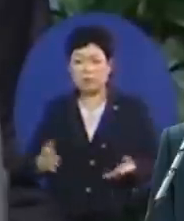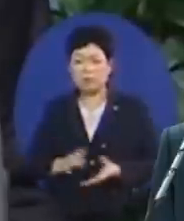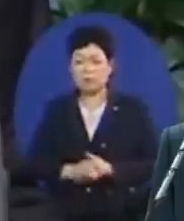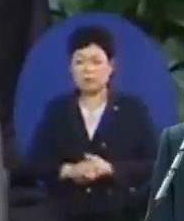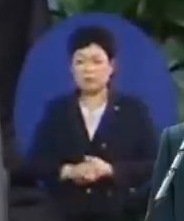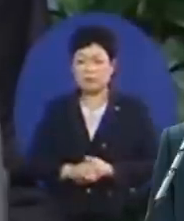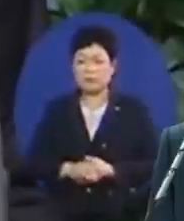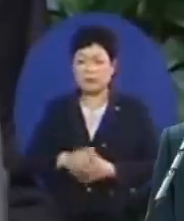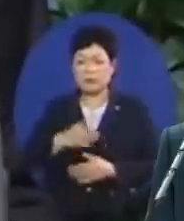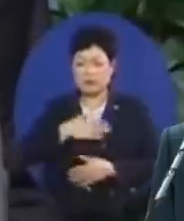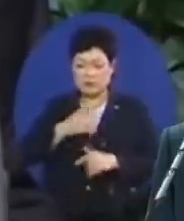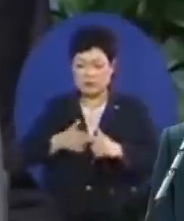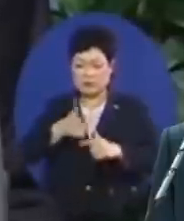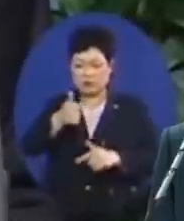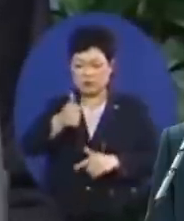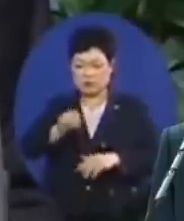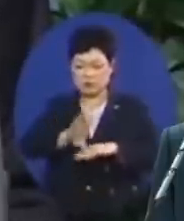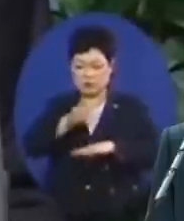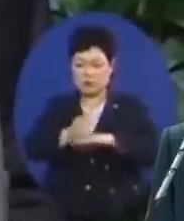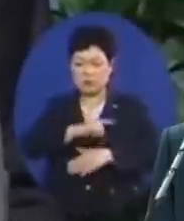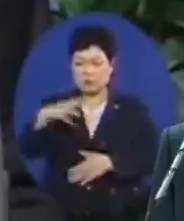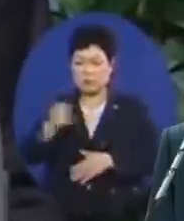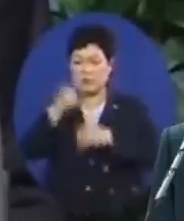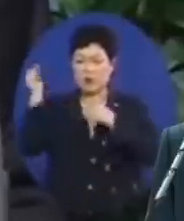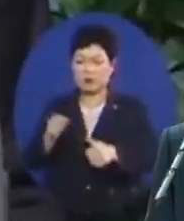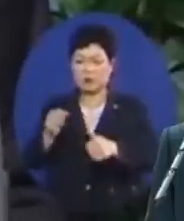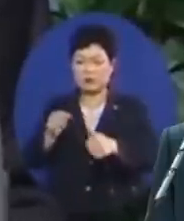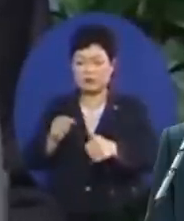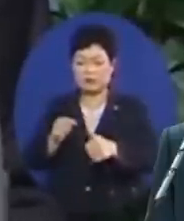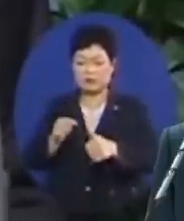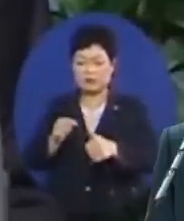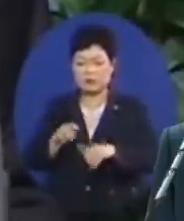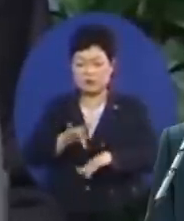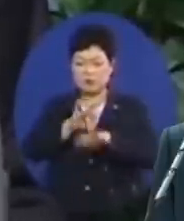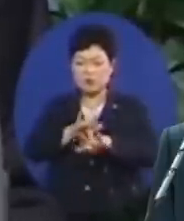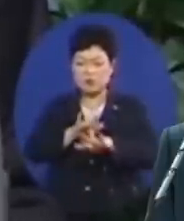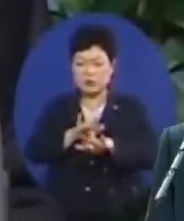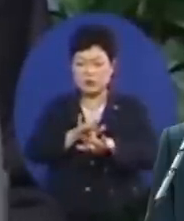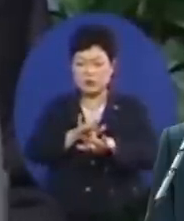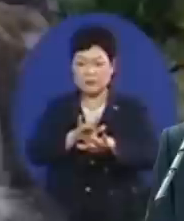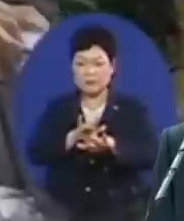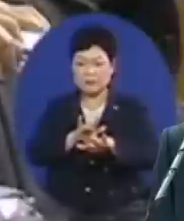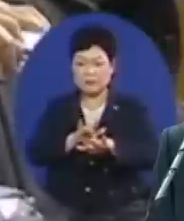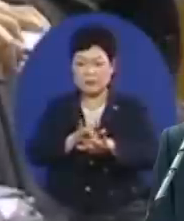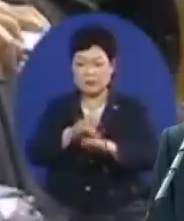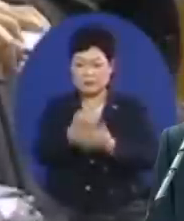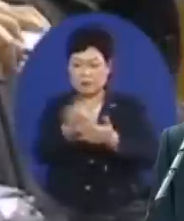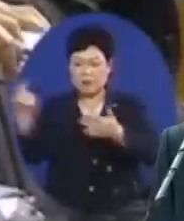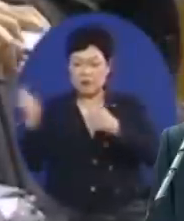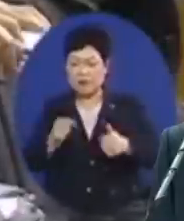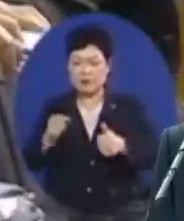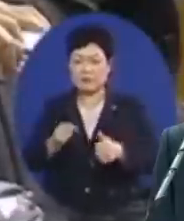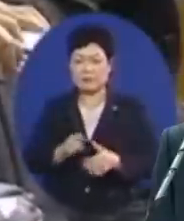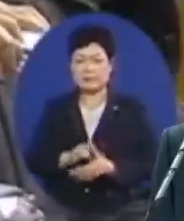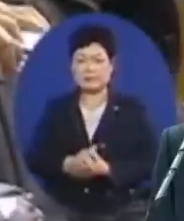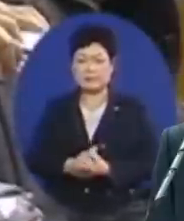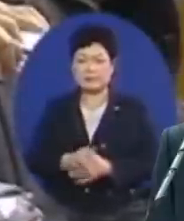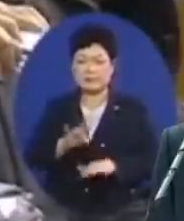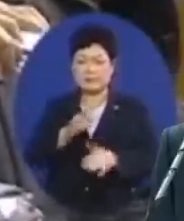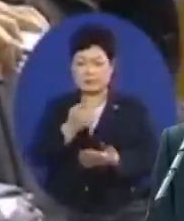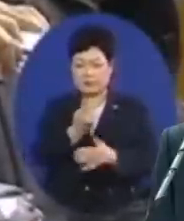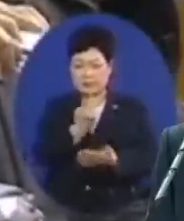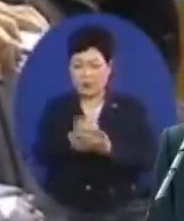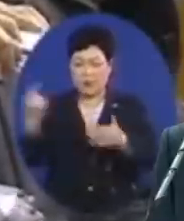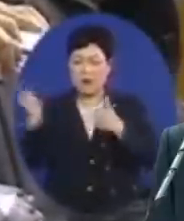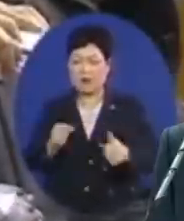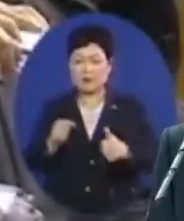그래서 제가 나사렛 예수 그리스도 이름으로 명하노니 귀신아 나오라 나오라